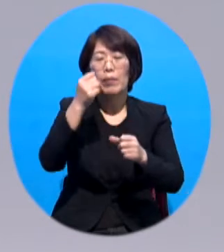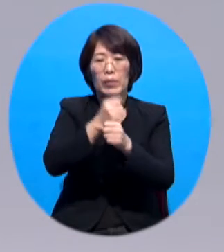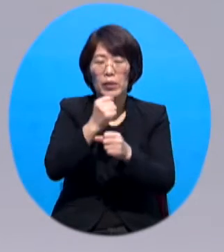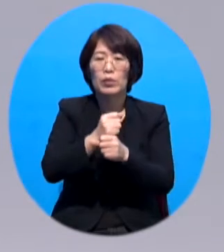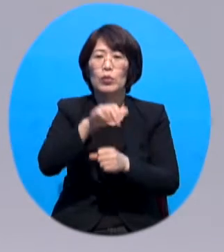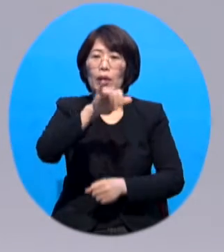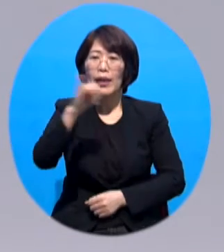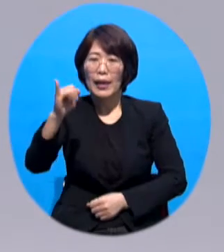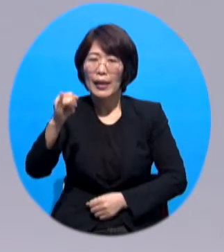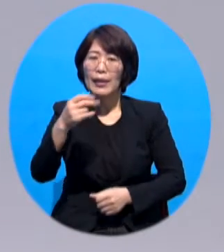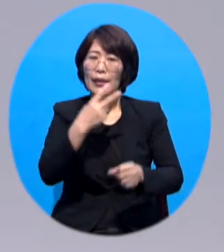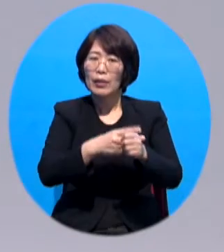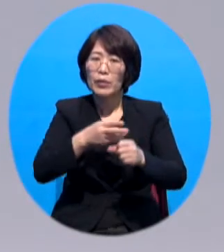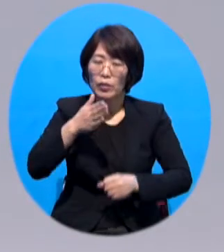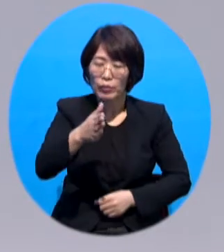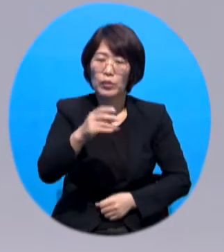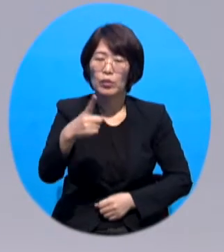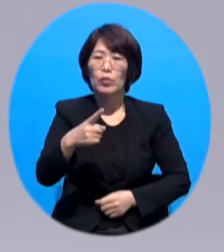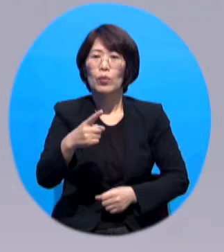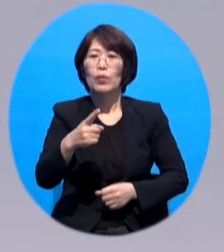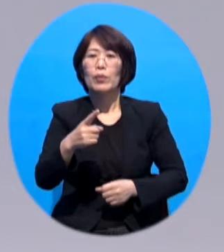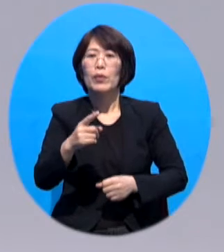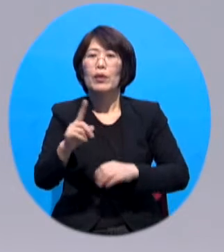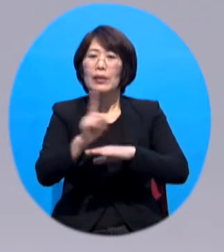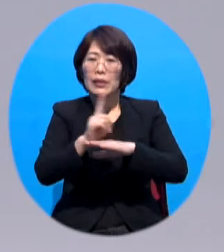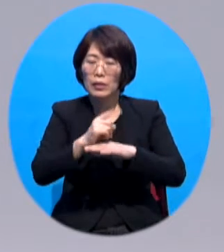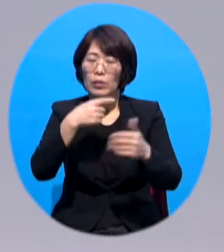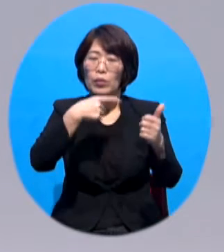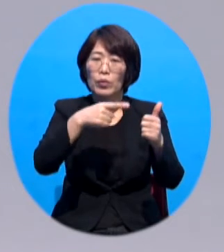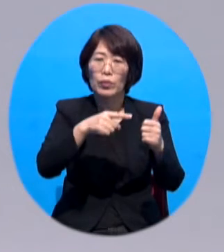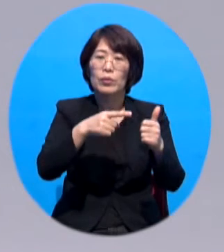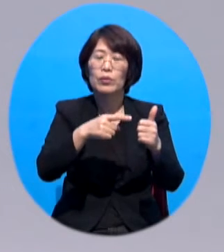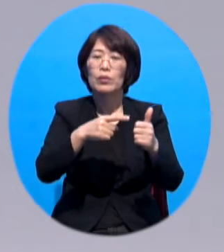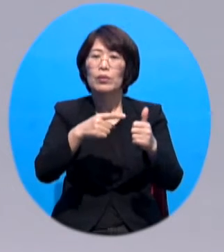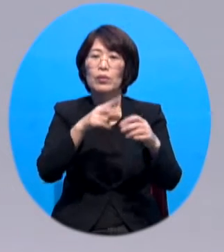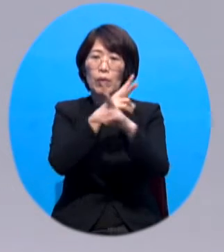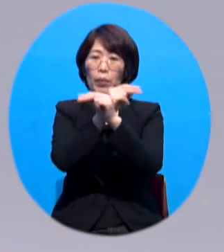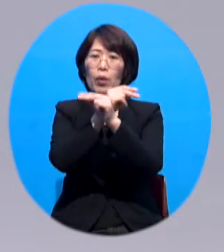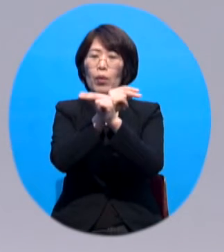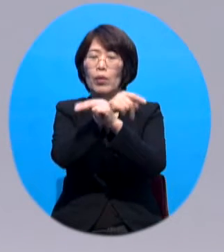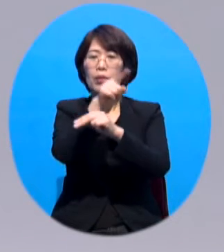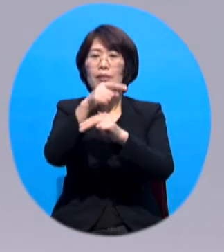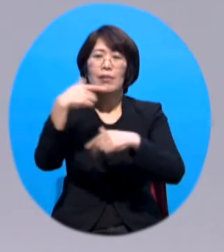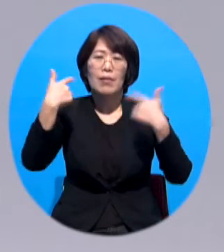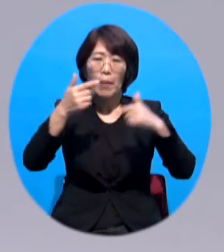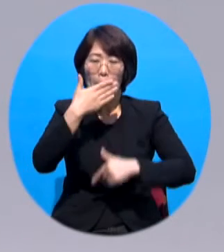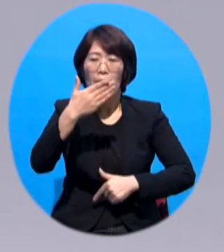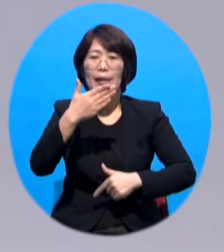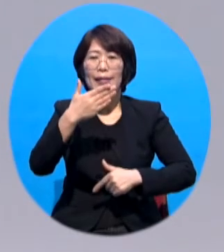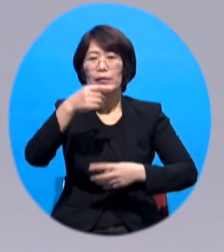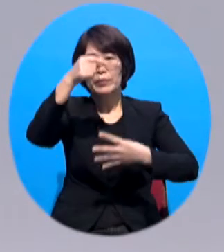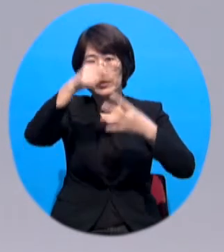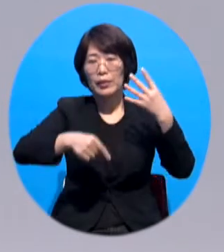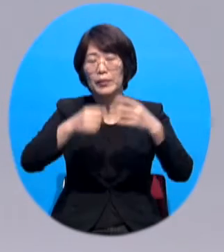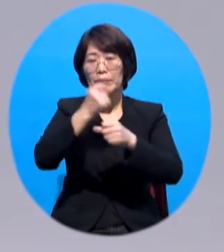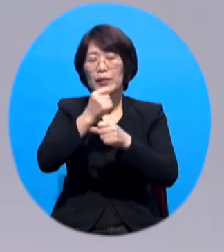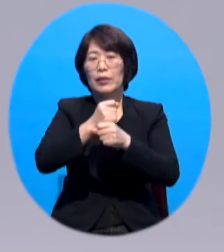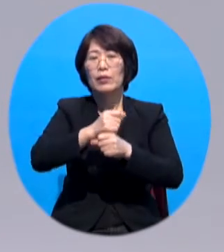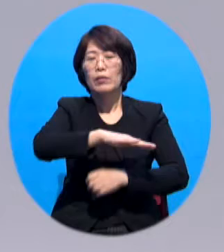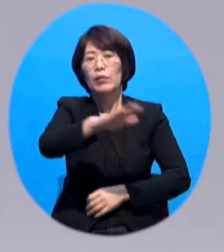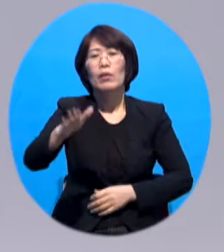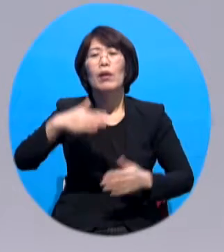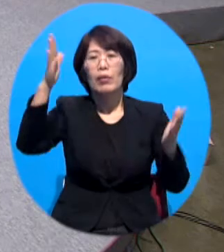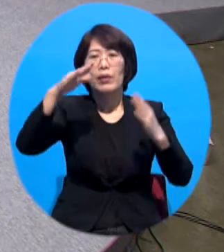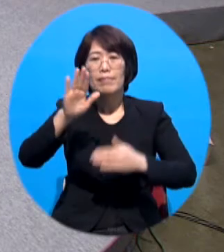한다든지 빅데이터 를 구축해서 디지털 교육 그리고 원격 써비스 상식 가능할 체제를 구축하게 우리 아이들이